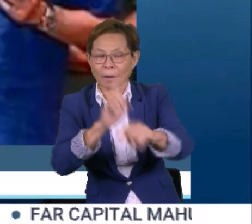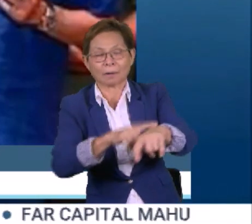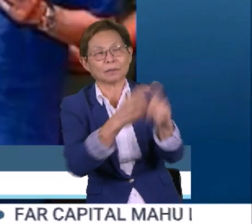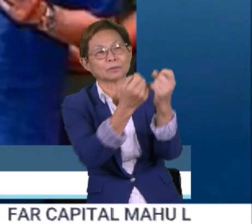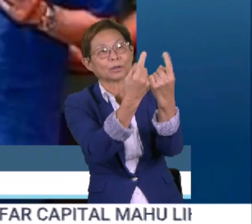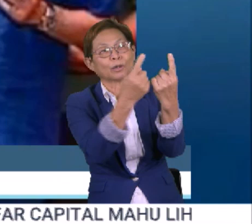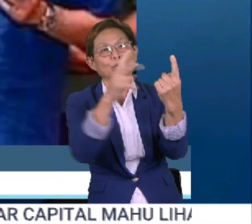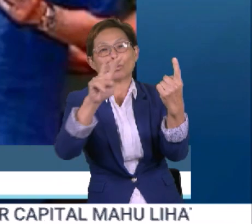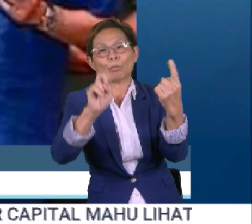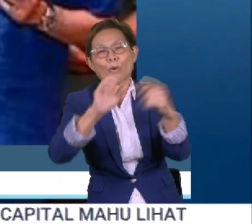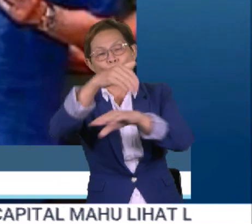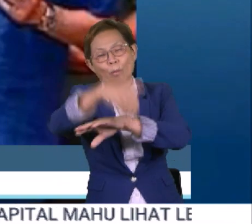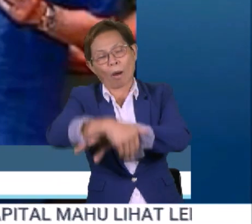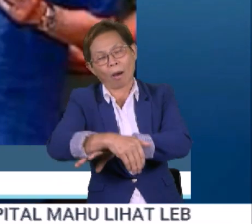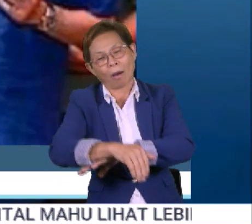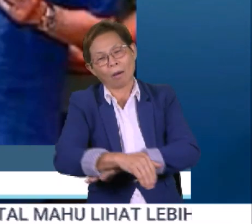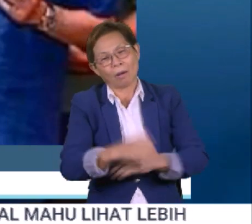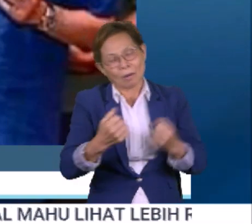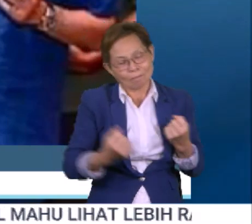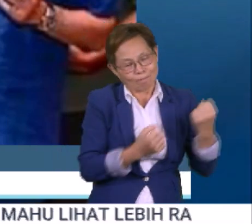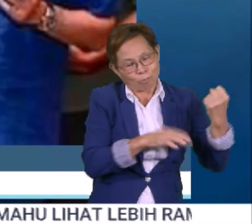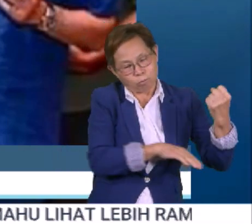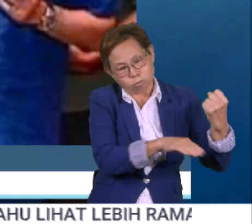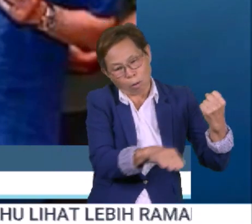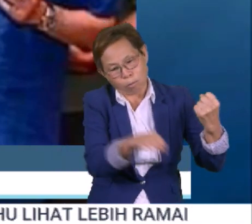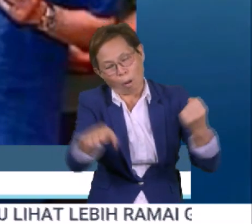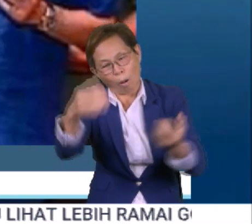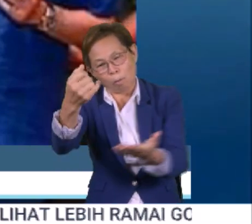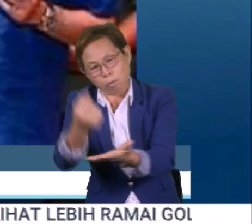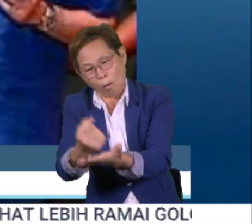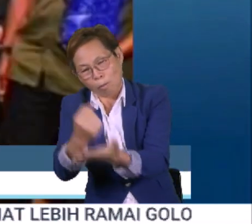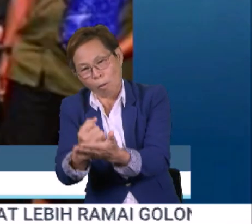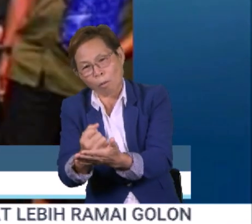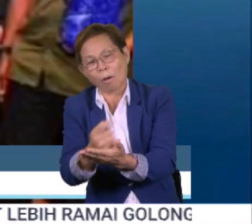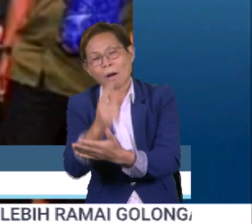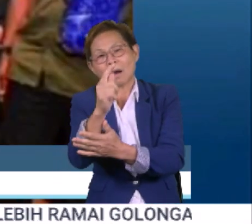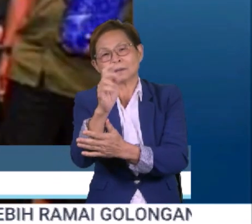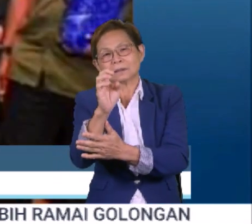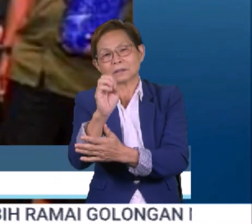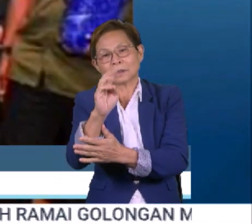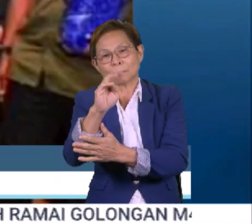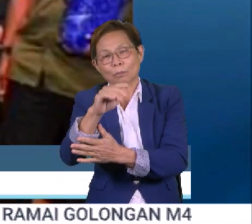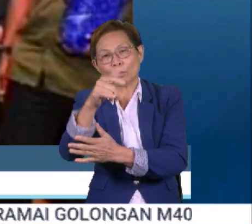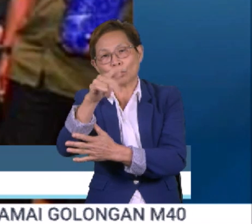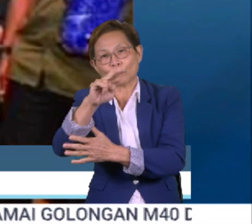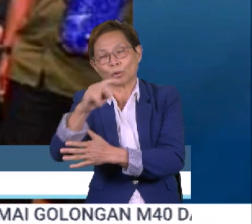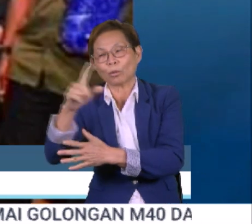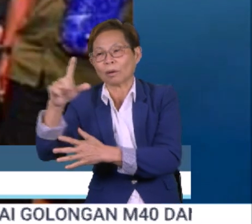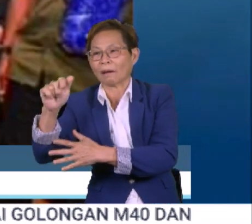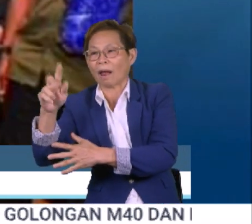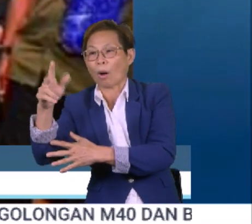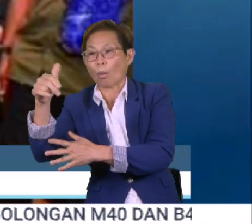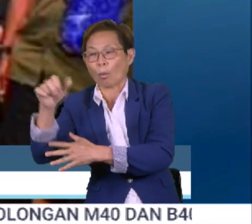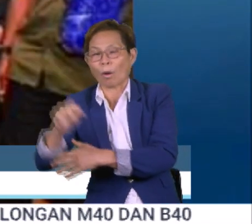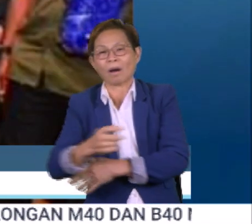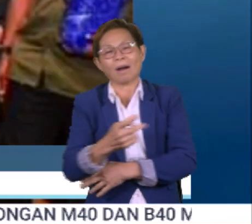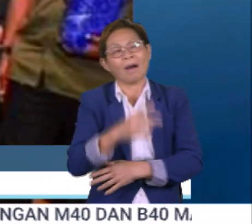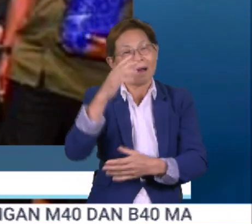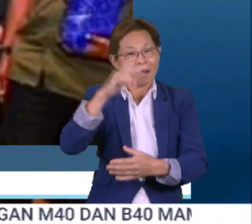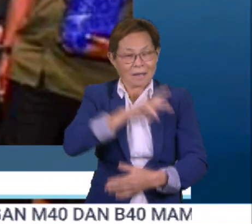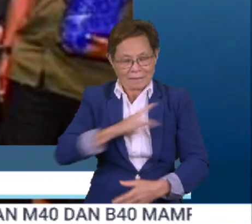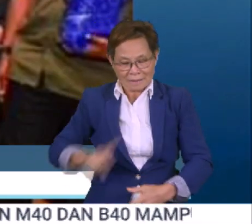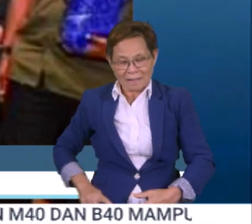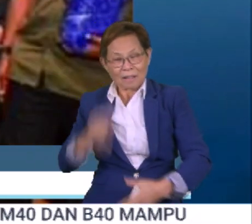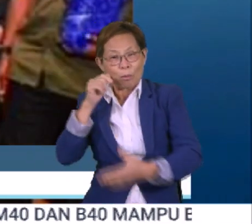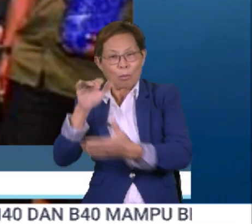1120 malam selepas melalui pos kawalan imigresen labu temburung lawas seri Paduka berdua bersemayam di Bandar